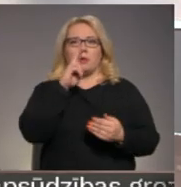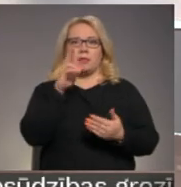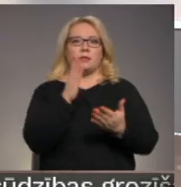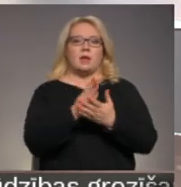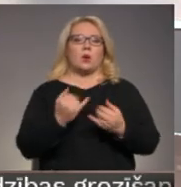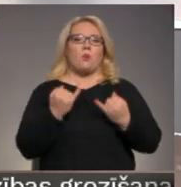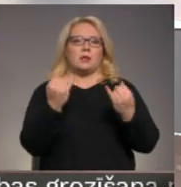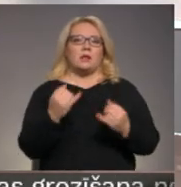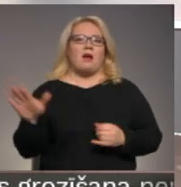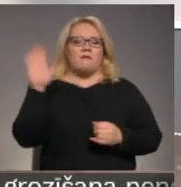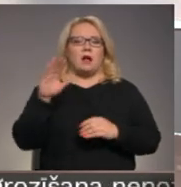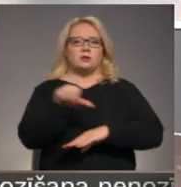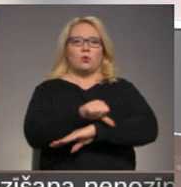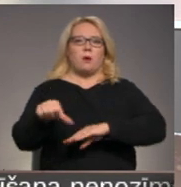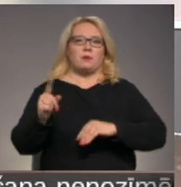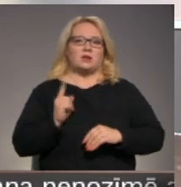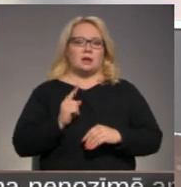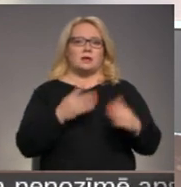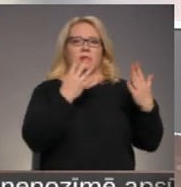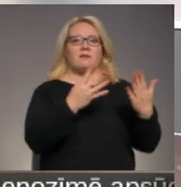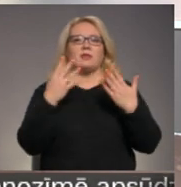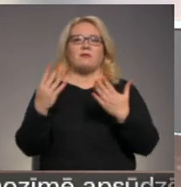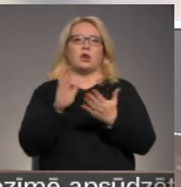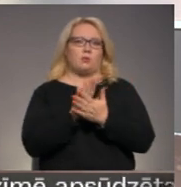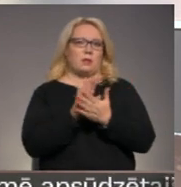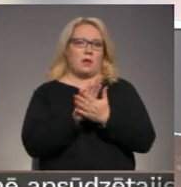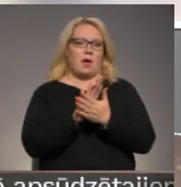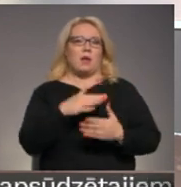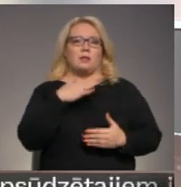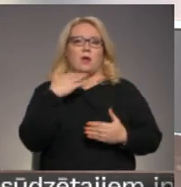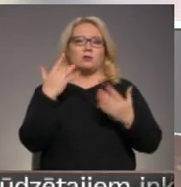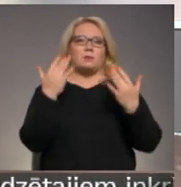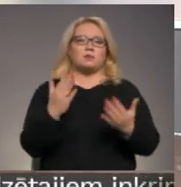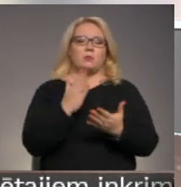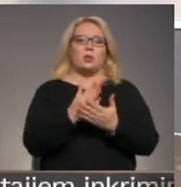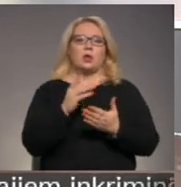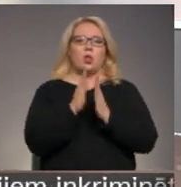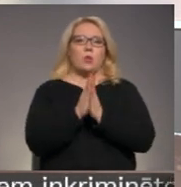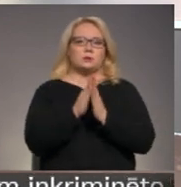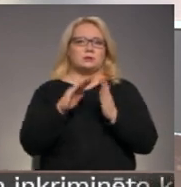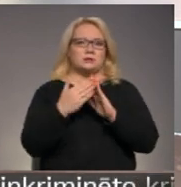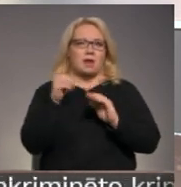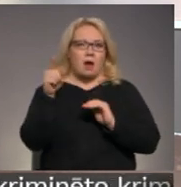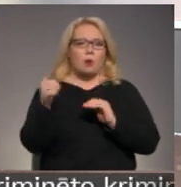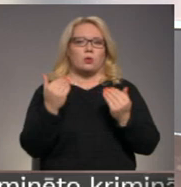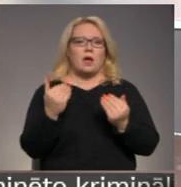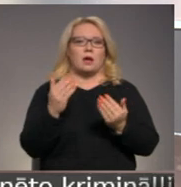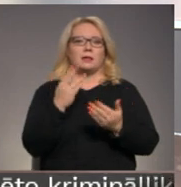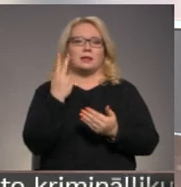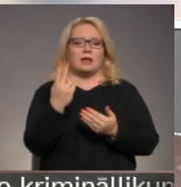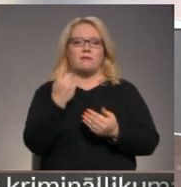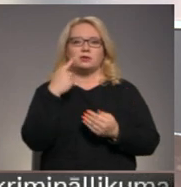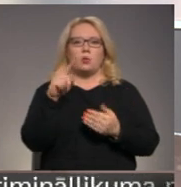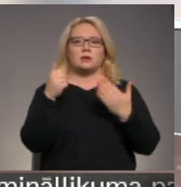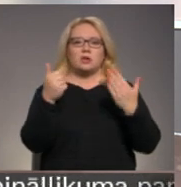Šonadēļ tiek godināta valsts robežsardze. 99. jubilejā vairāk pasākumu notika Ludzā, kur pašlaik atrodas divas no